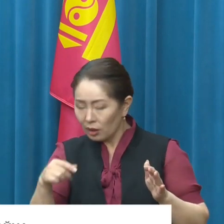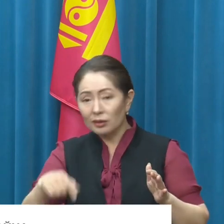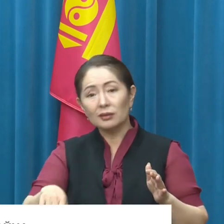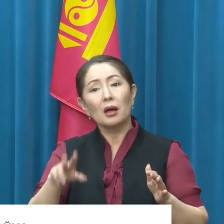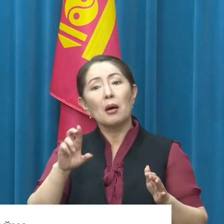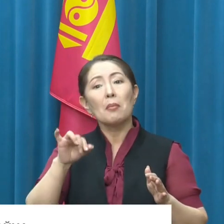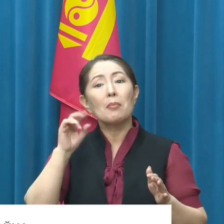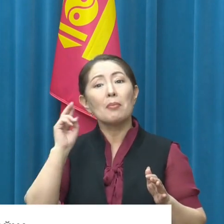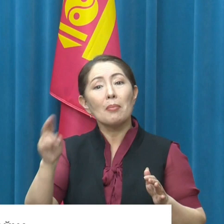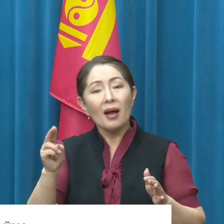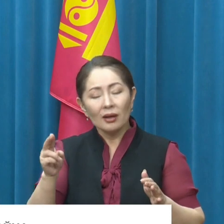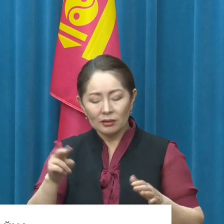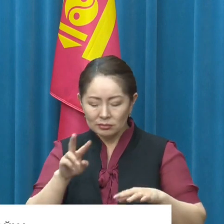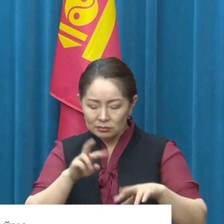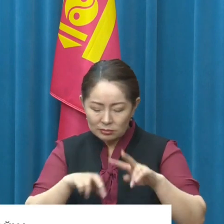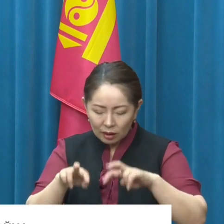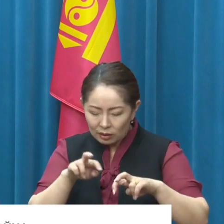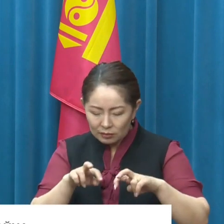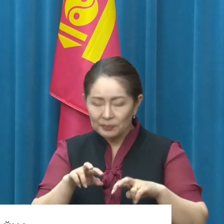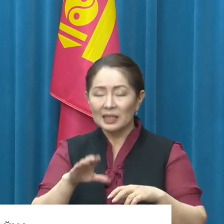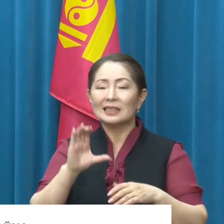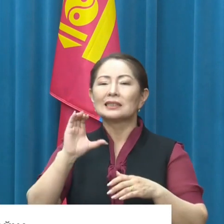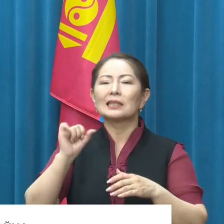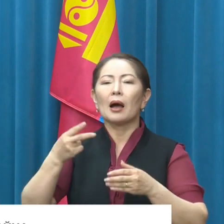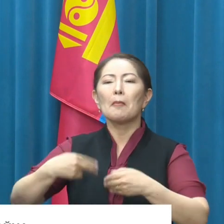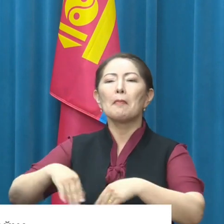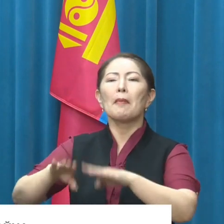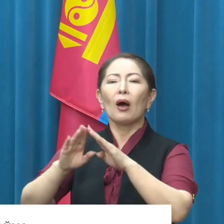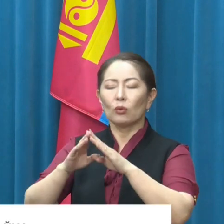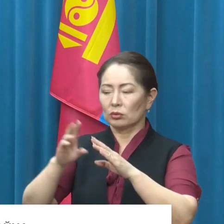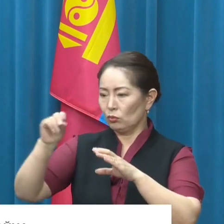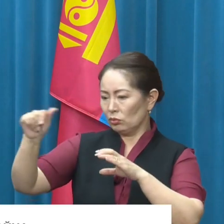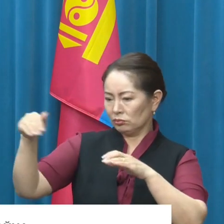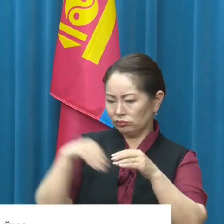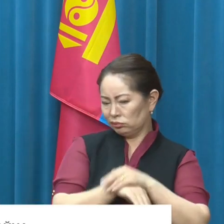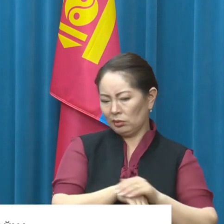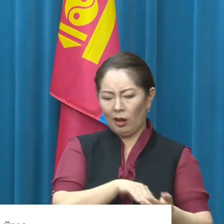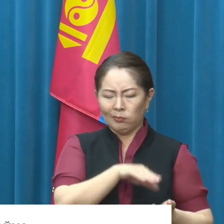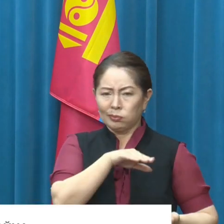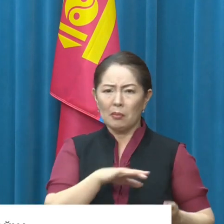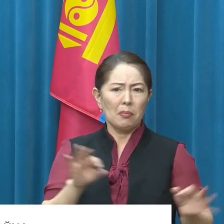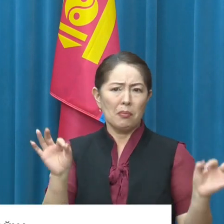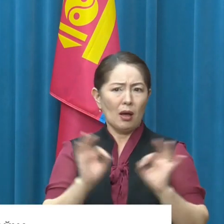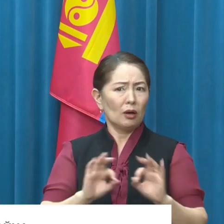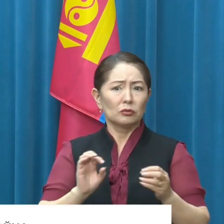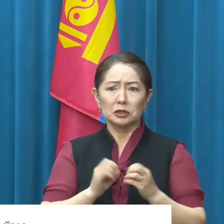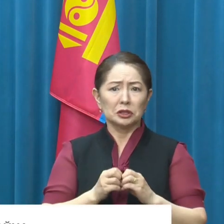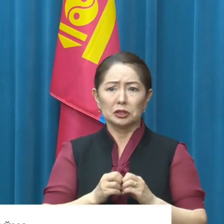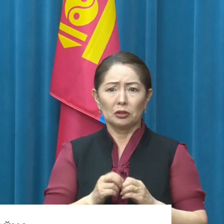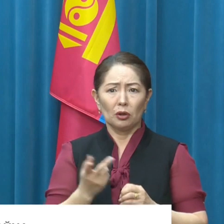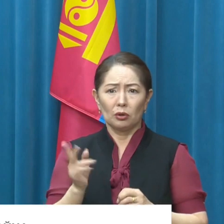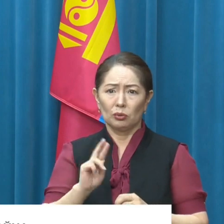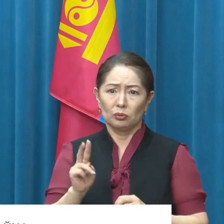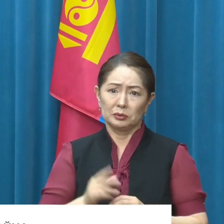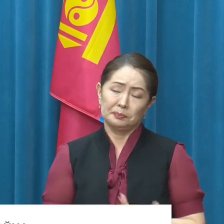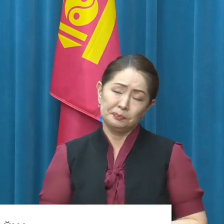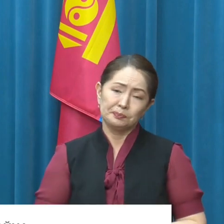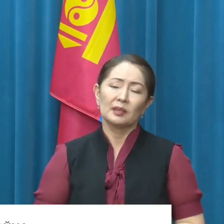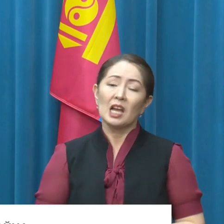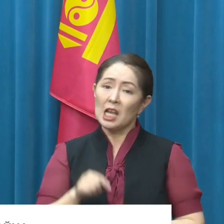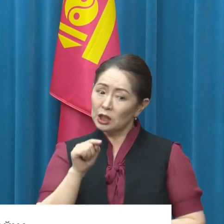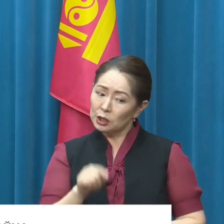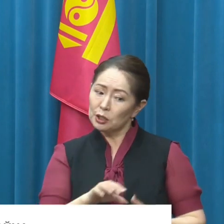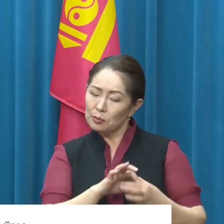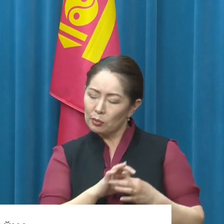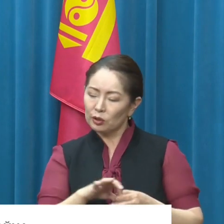баланс дээр энэ одоо сан байгуулах дах энэ гүйлгээ бол хийгдэг байгаа. За тийм учраас